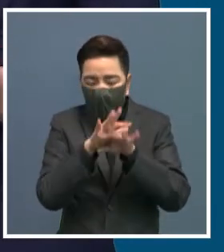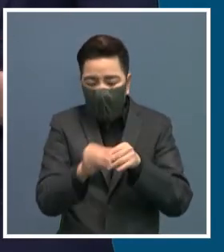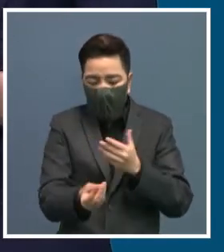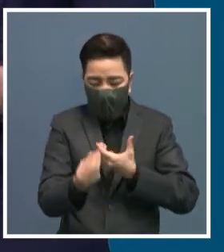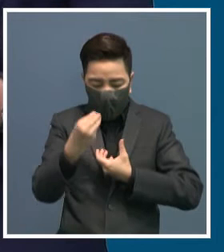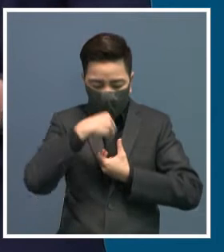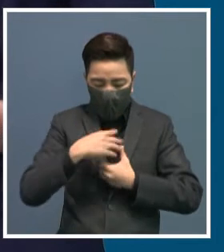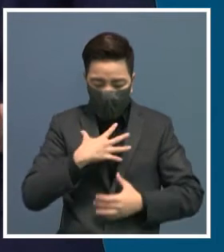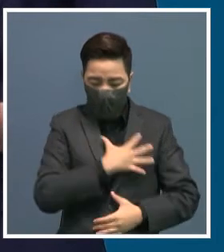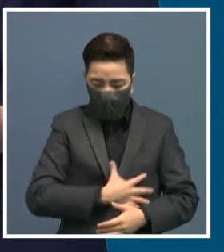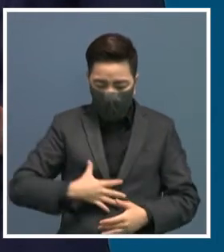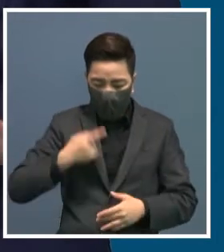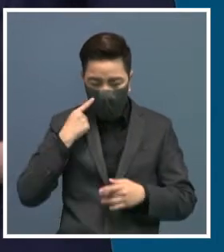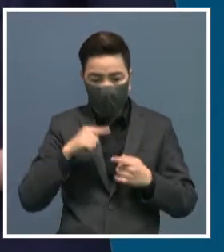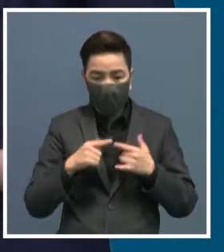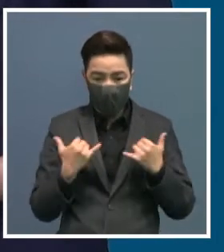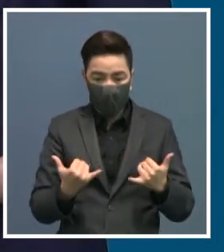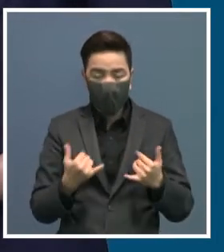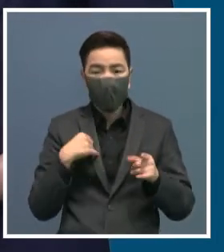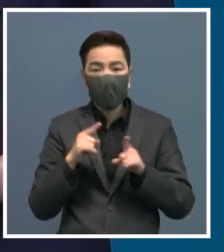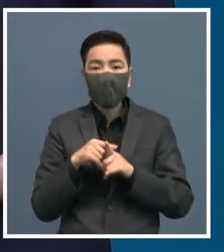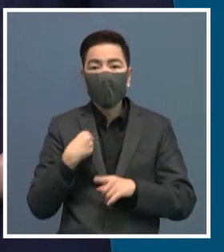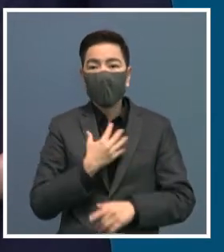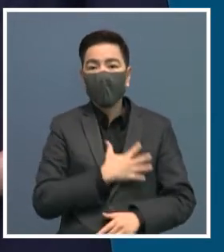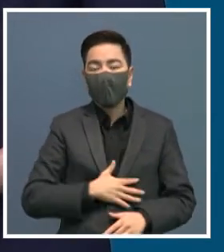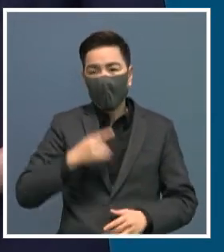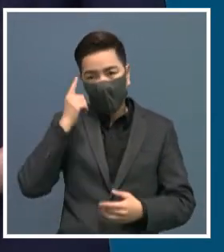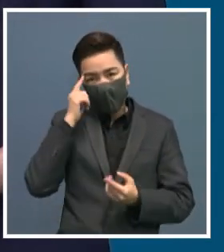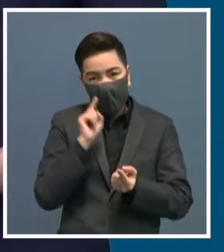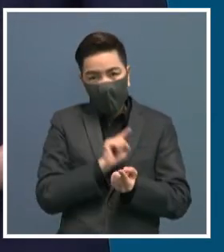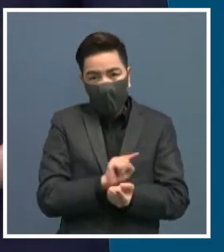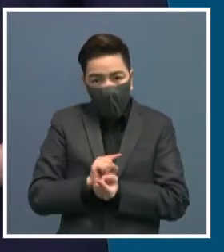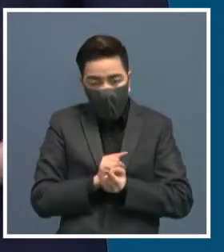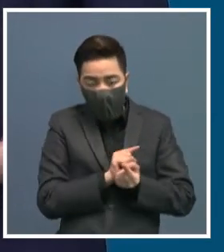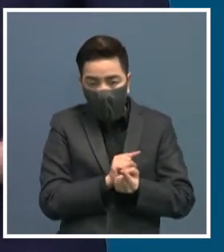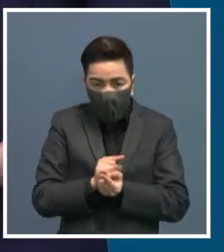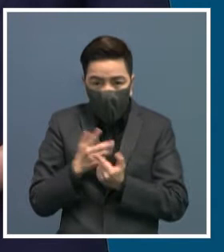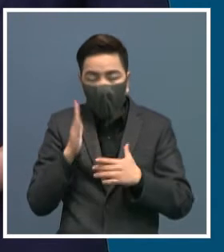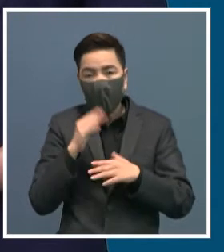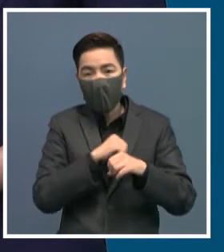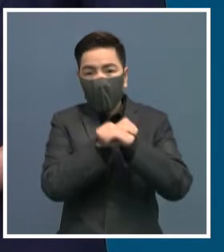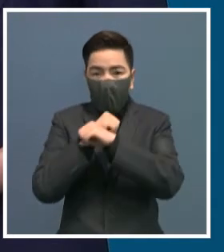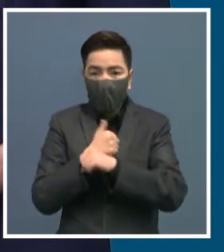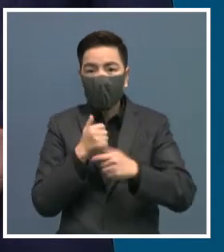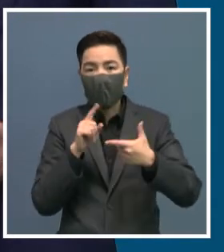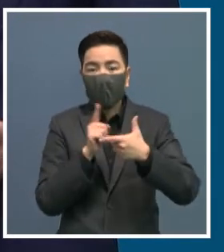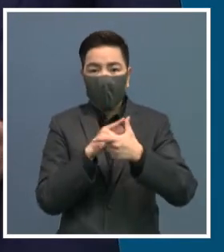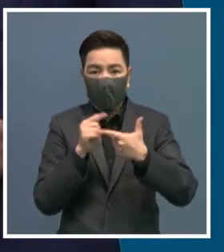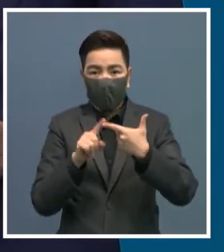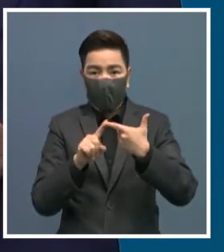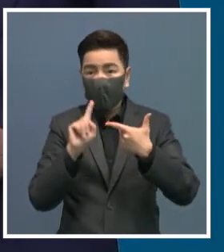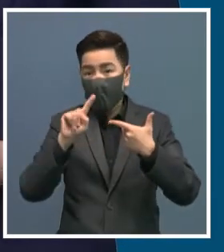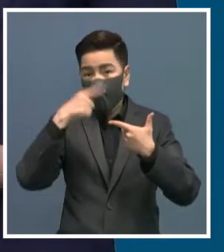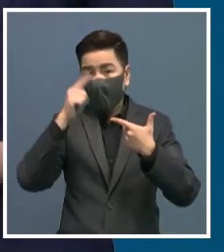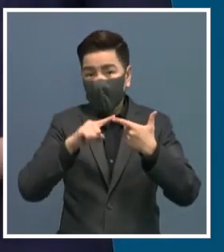ตัวสารพันธุกรรมนี้มาแล้วก็เข้าสู่ตั้งและเพื่อให้ร่างกายรู้จักแล้วก็สร้างภูมิคุ้มกันนั่นเองค่ะสำหรับตัวแรกที่ใช้